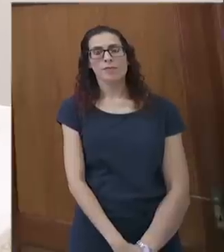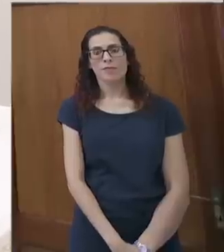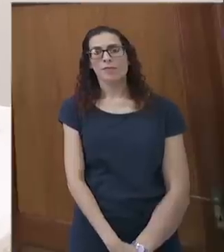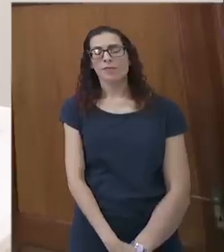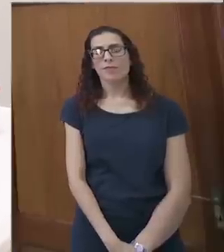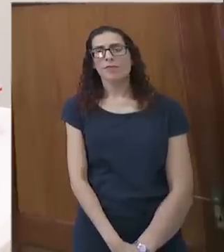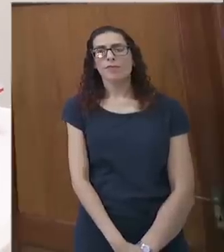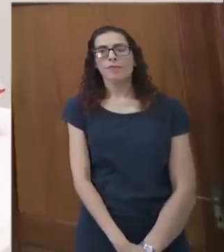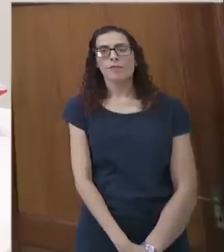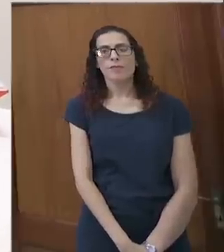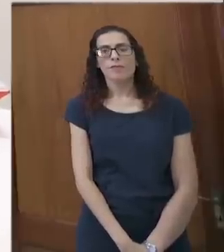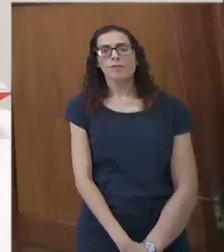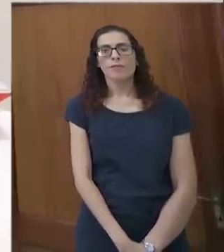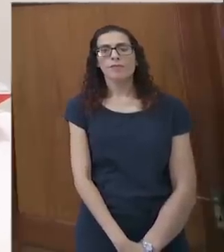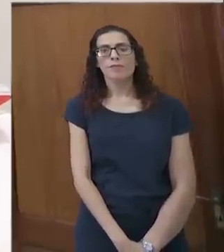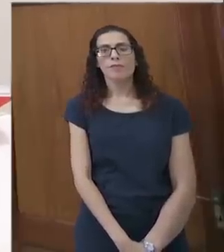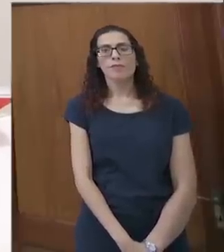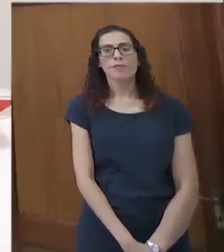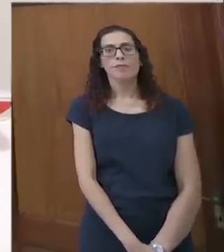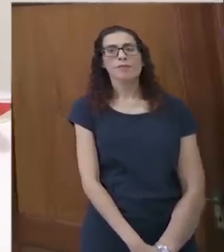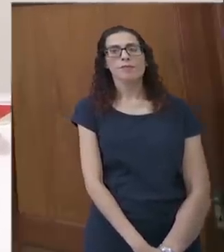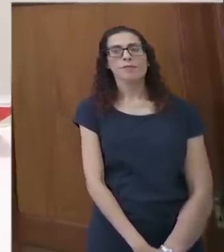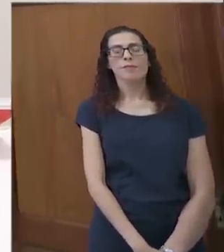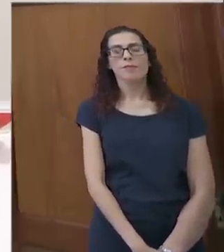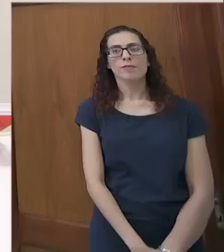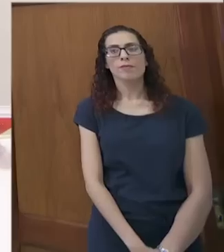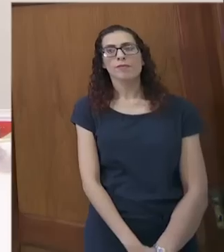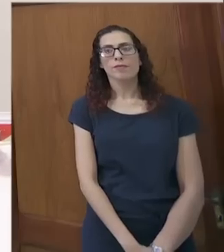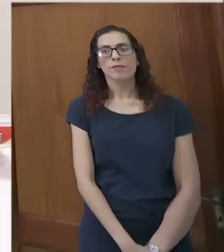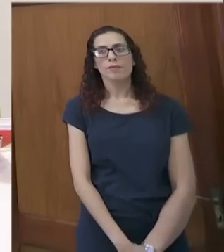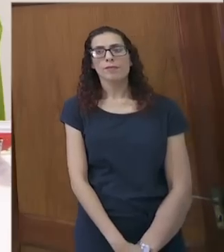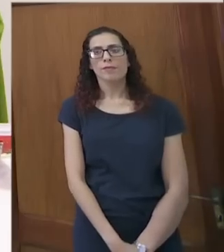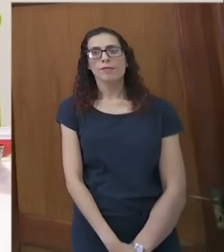dal-moment offrut għalina l-kol